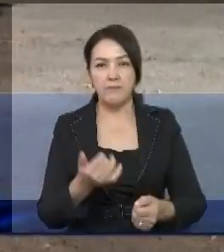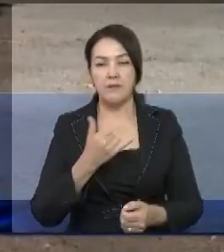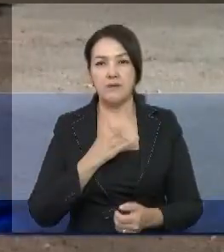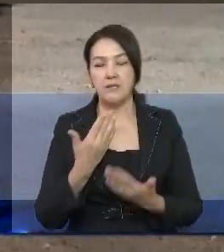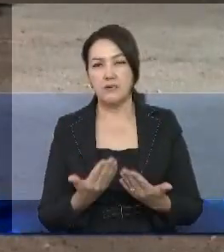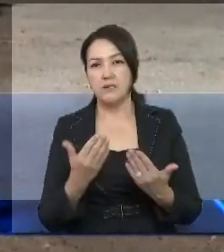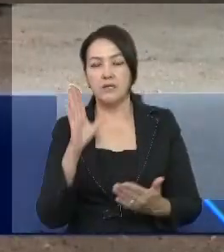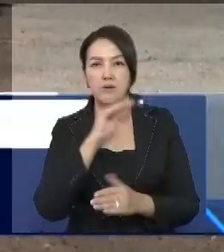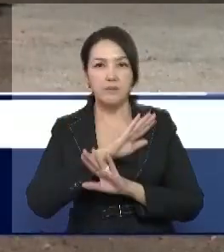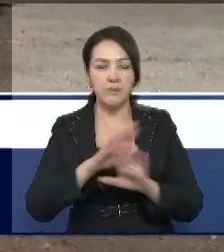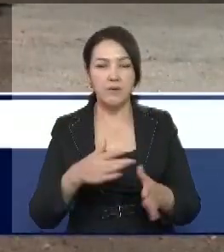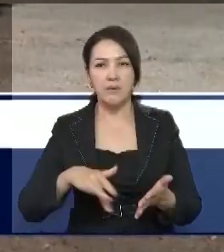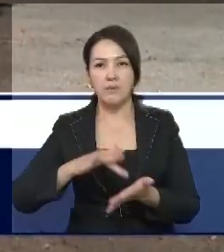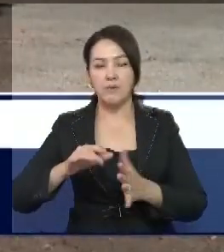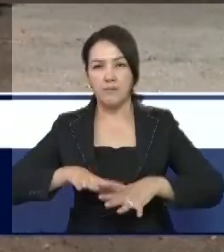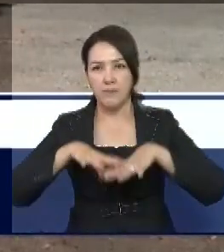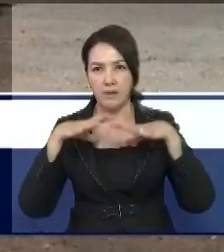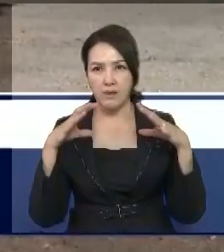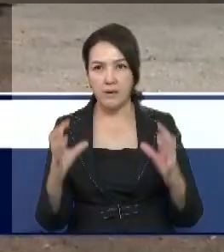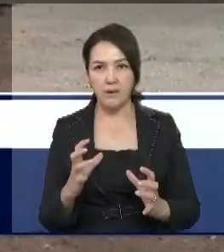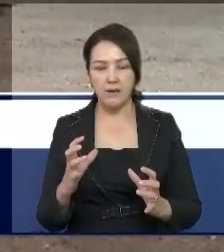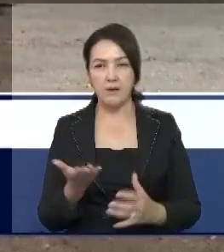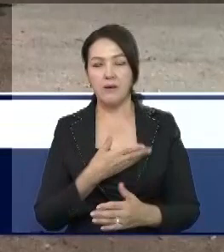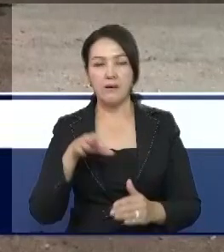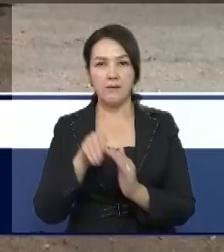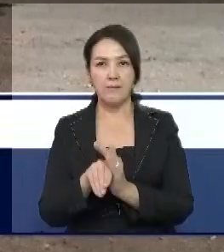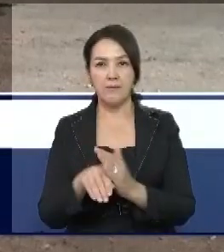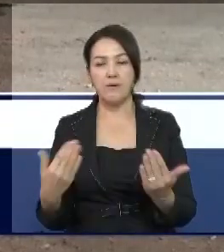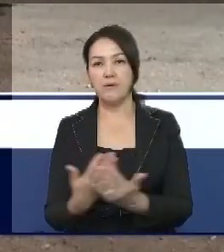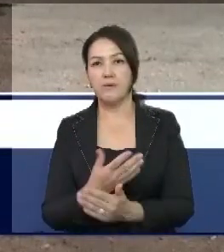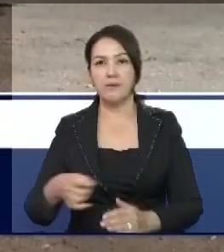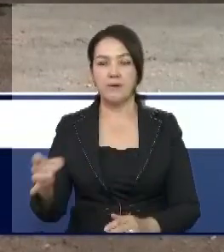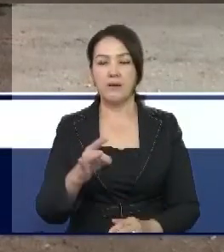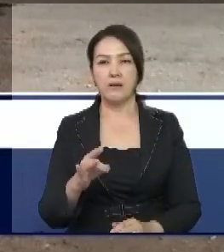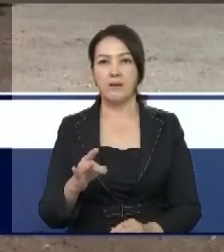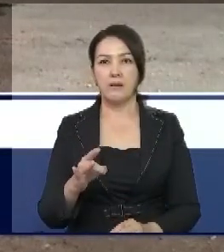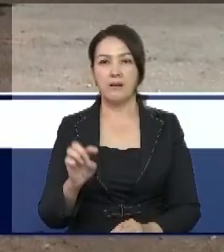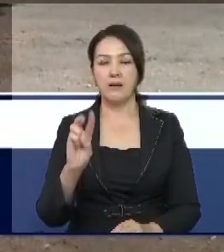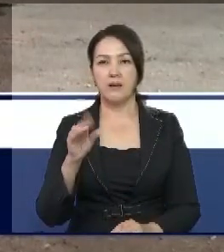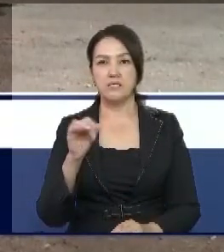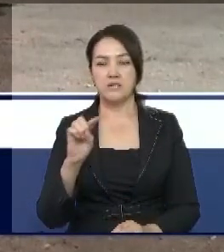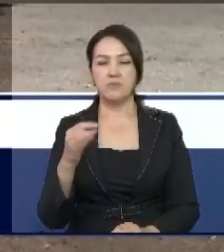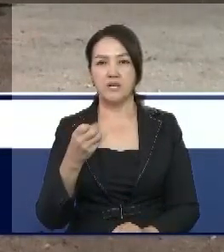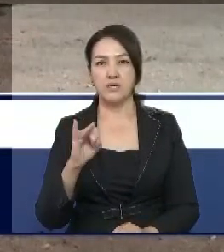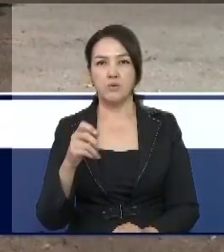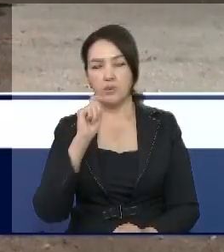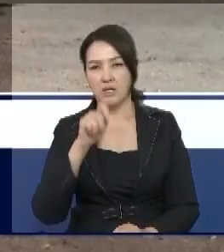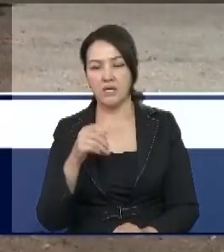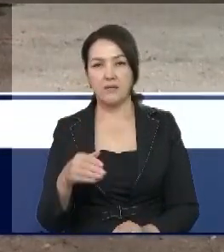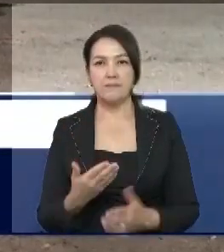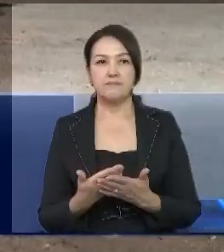успеваем, так как территория города очень большая. Нам добавились также новые районы. Это Акжар, Пригородная, Украинка, та